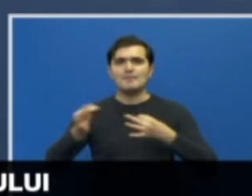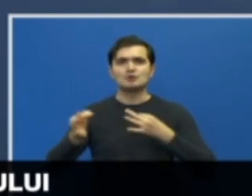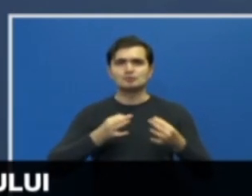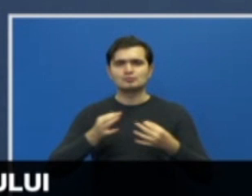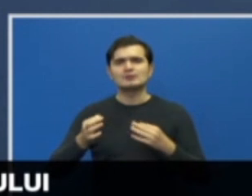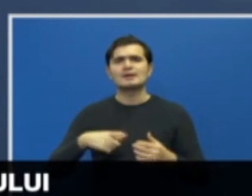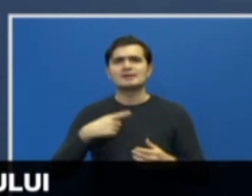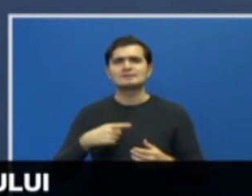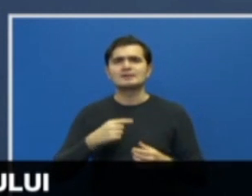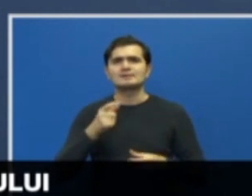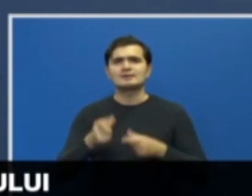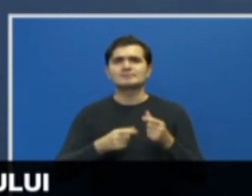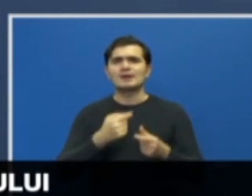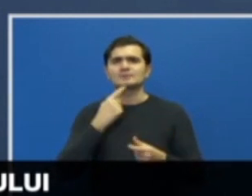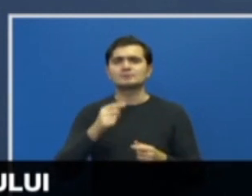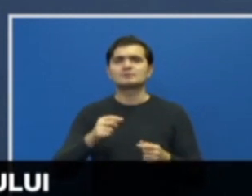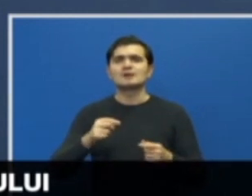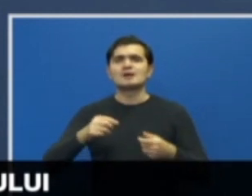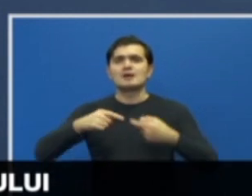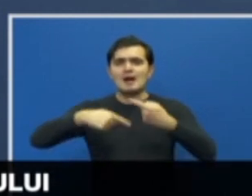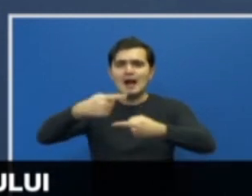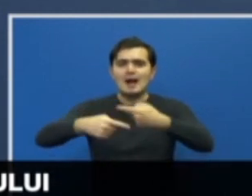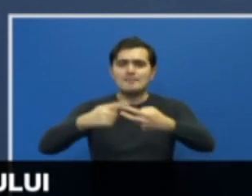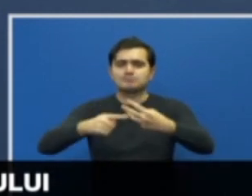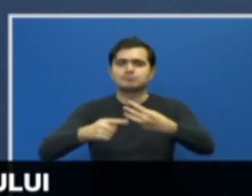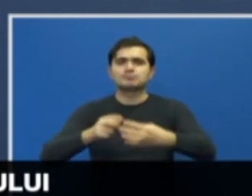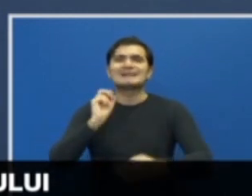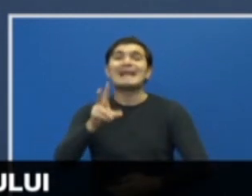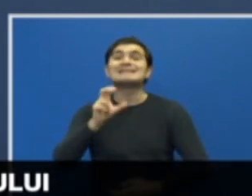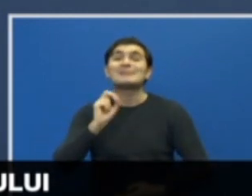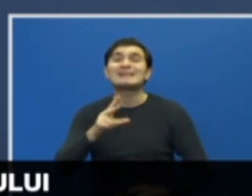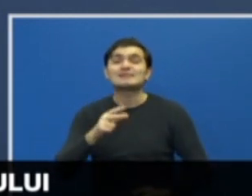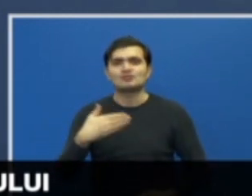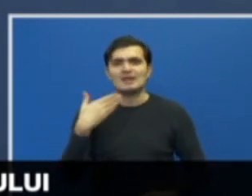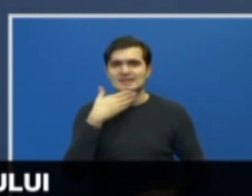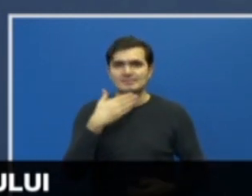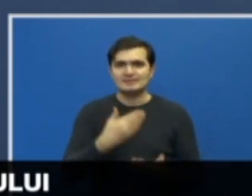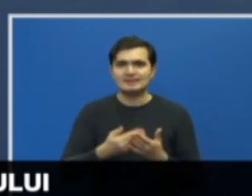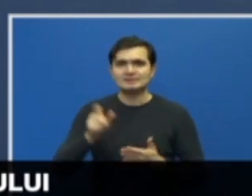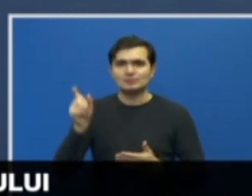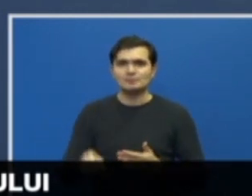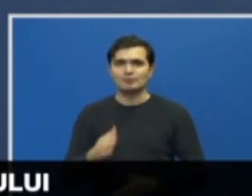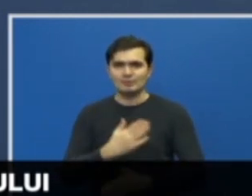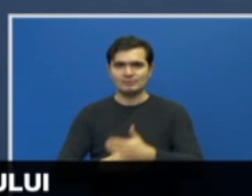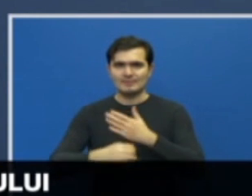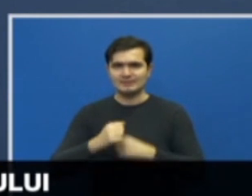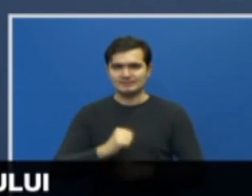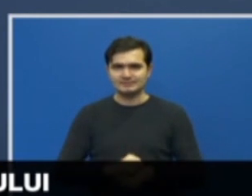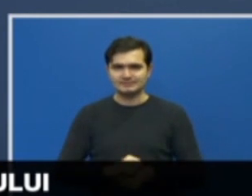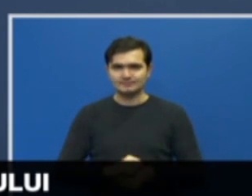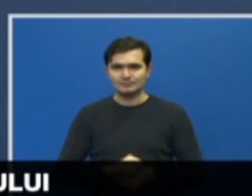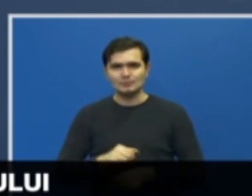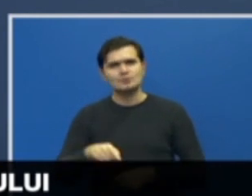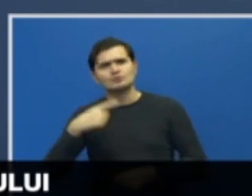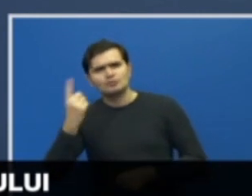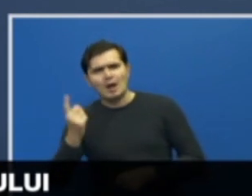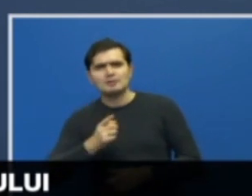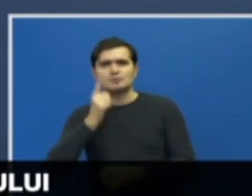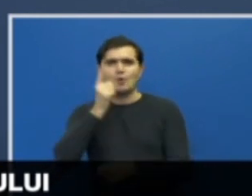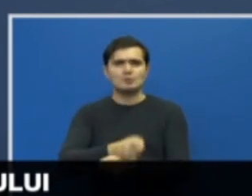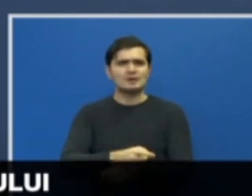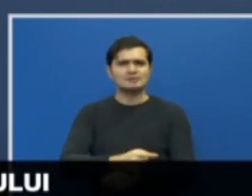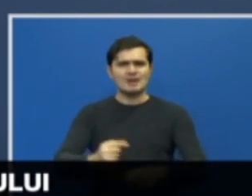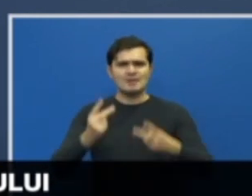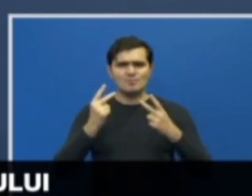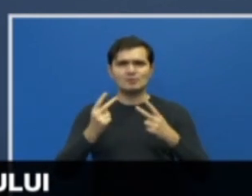ordonanță, instituirea celei de-a 13-a indemnizații pentru persoanele cu dizabilități. O altă ordonanță extrem de